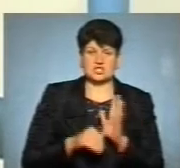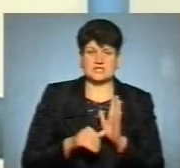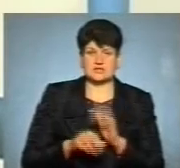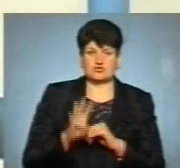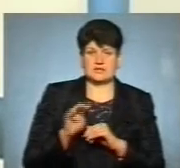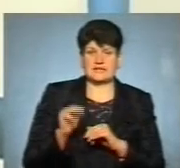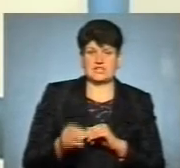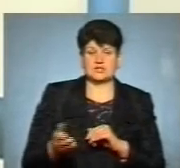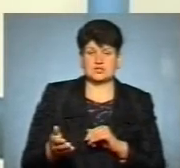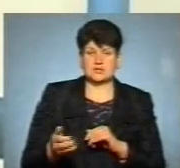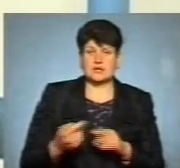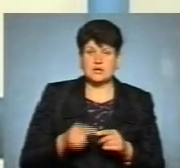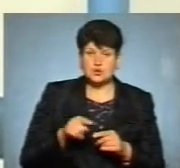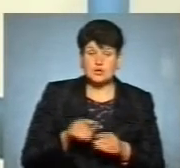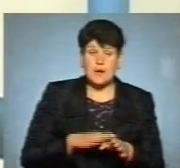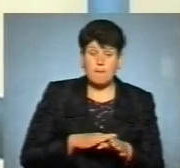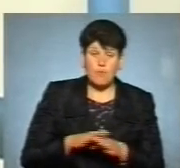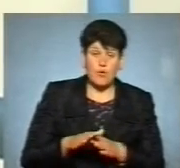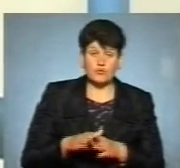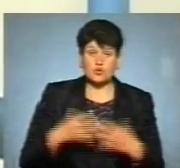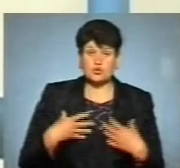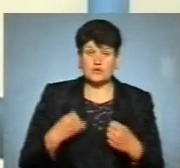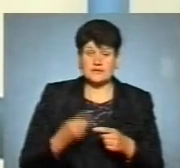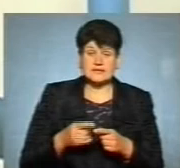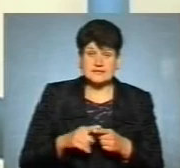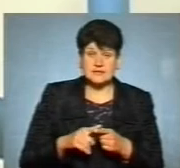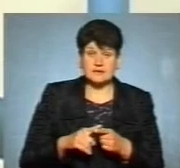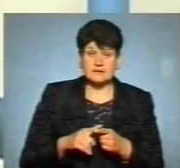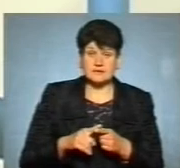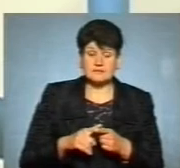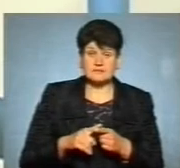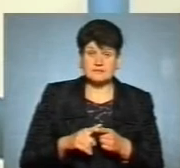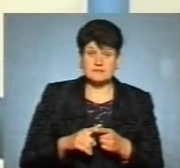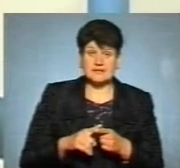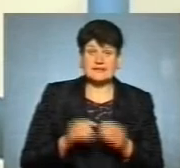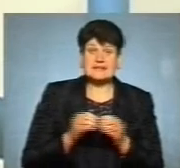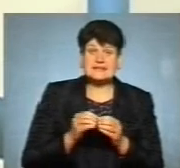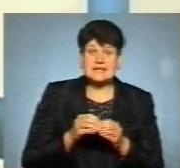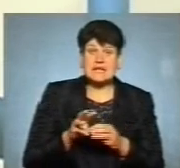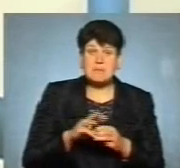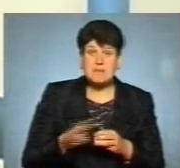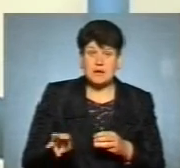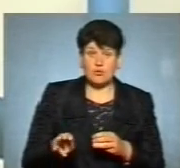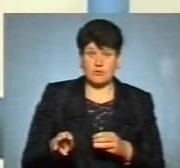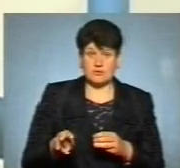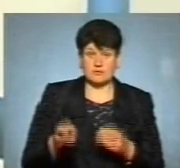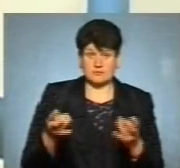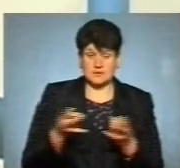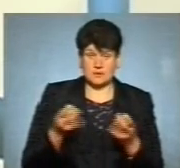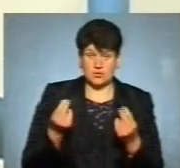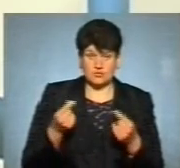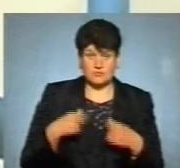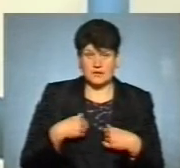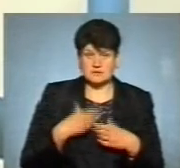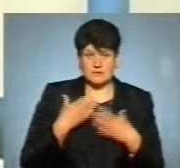64 тисяч. Для того, щоб їх повністю оздоровити, цих дітей, це ж десятки мільйонів потрібні. Гроші, яких, на жаль, в бюджеті таких